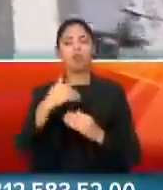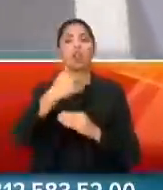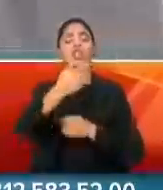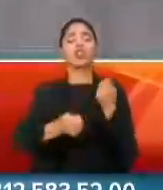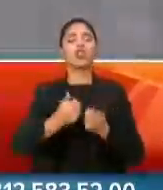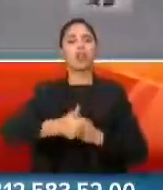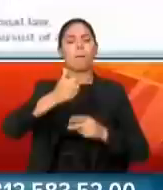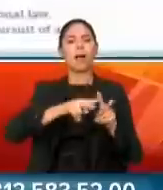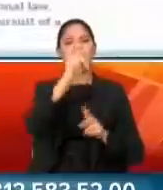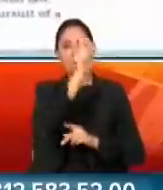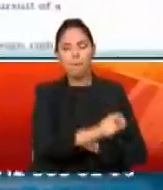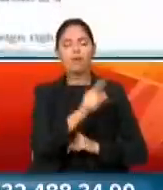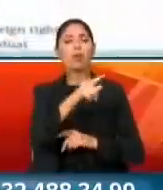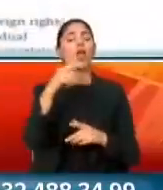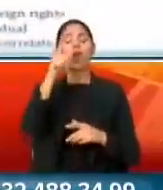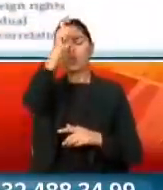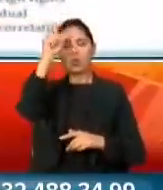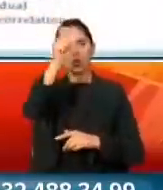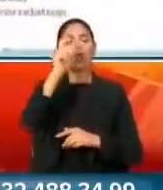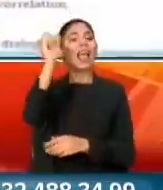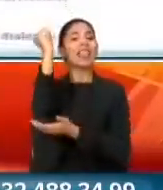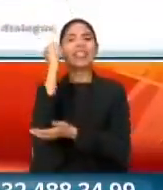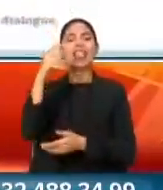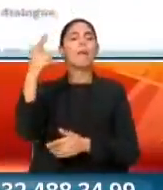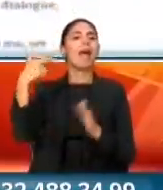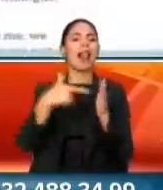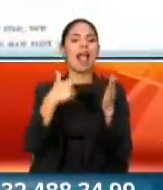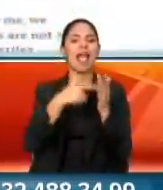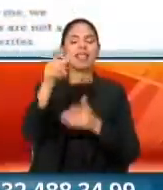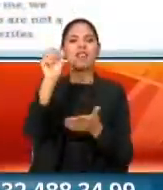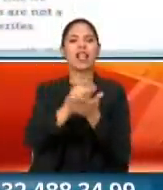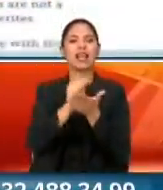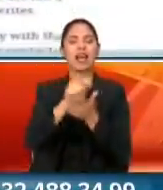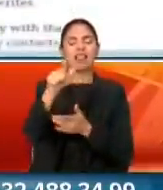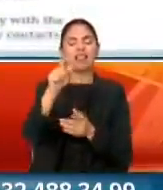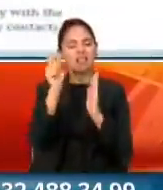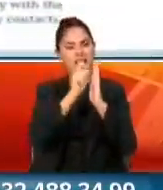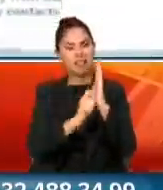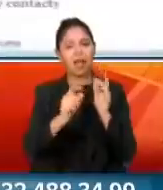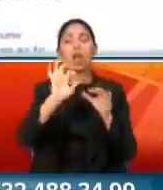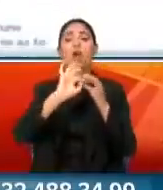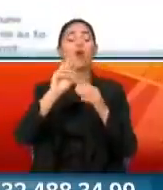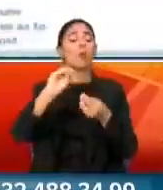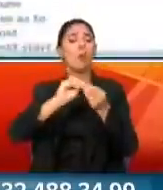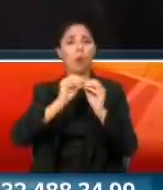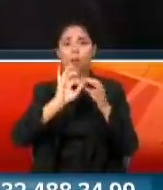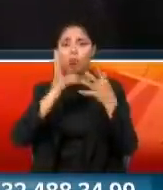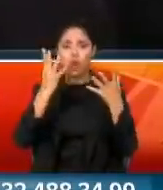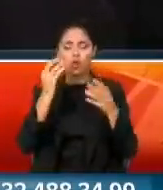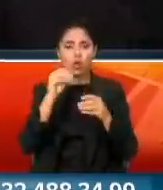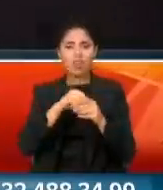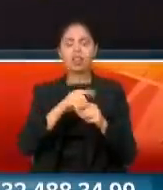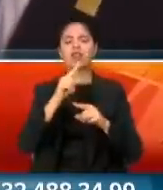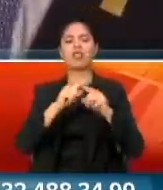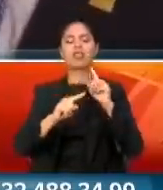Bakanı Çavuşoğlu Türkiye'nin temel hedeflerini Yunanistan'ın Katimerini gazetesine yazdı. Krizin çözülmesi için ön koşulsuz